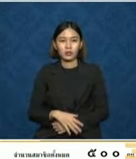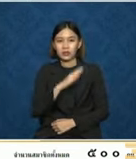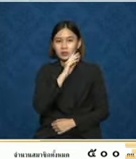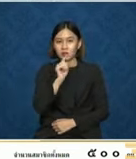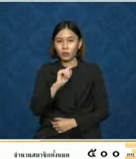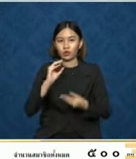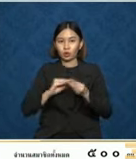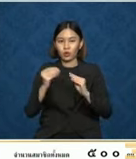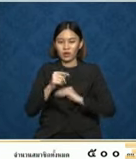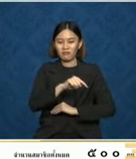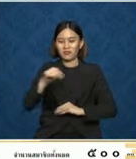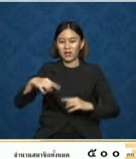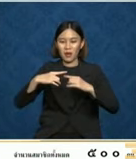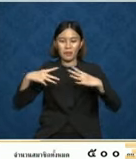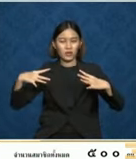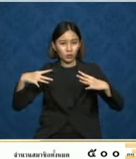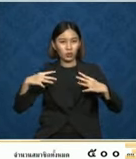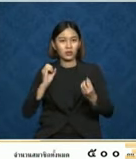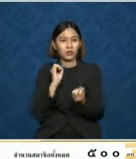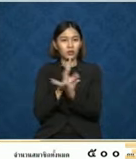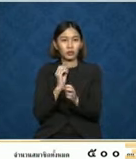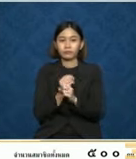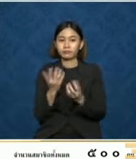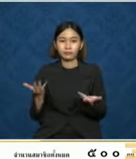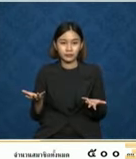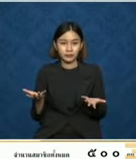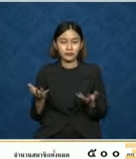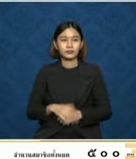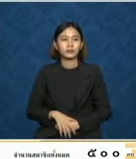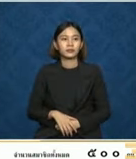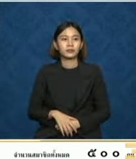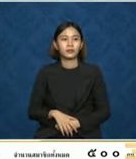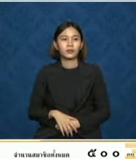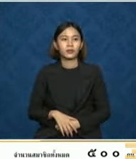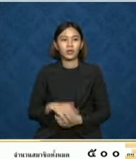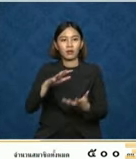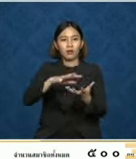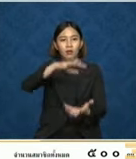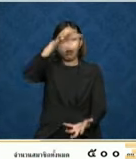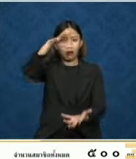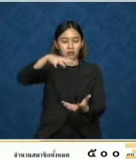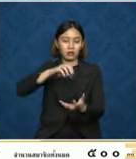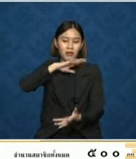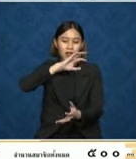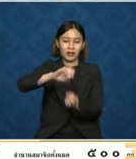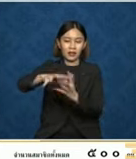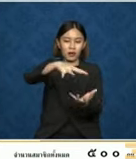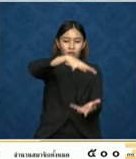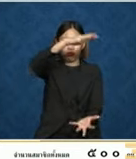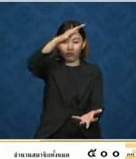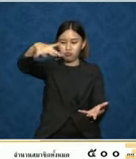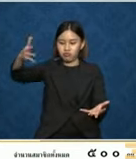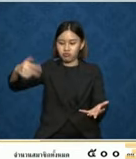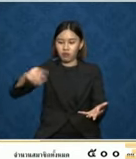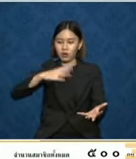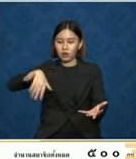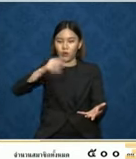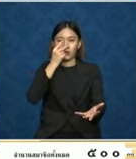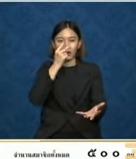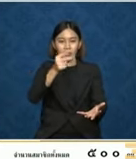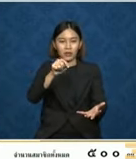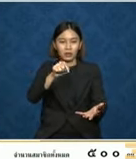เมื่อตัวเลขไม่สมดุลกันแบบนี้เกิดอะไรขึ้นคะท่านประธานก็เกิดกองขยะกองโตๆแบบนี้ที่เราเห็นกันเนี่ยแหละค่